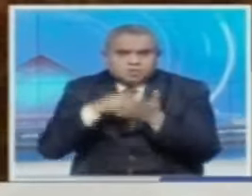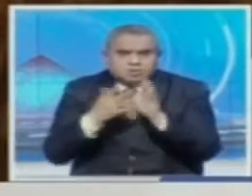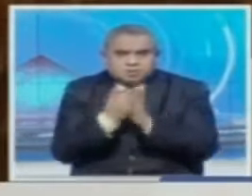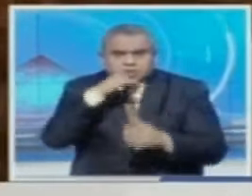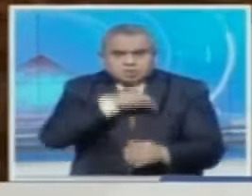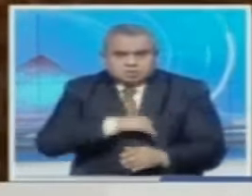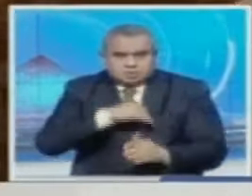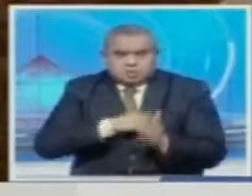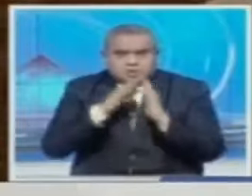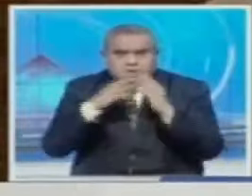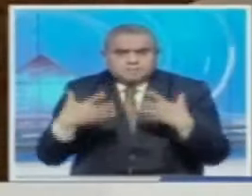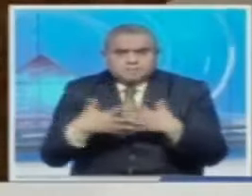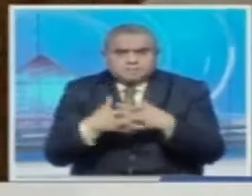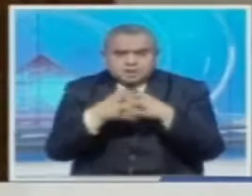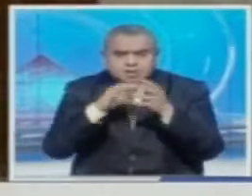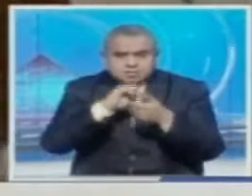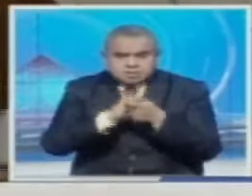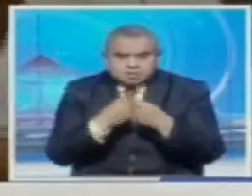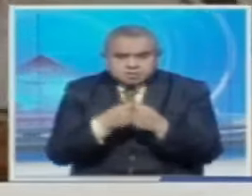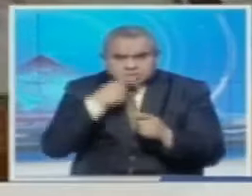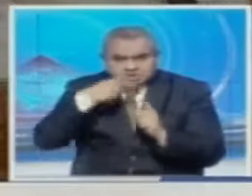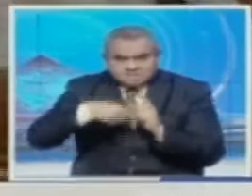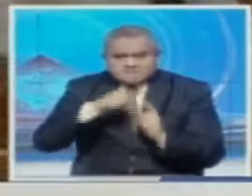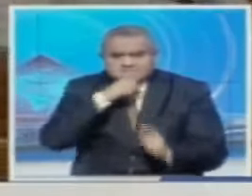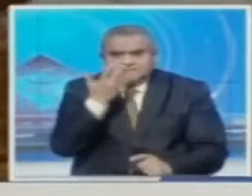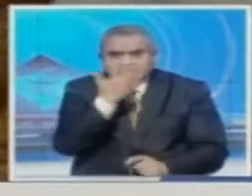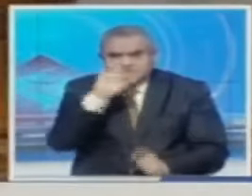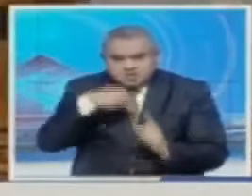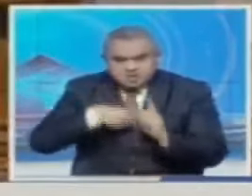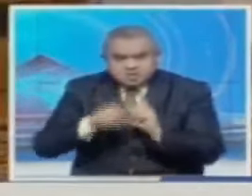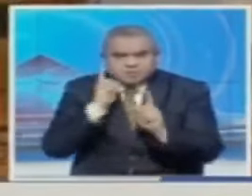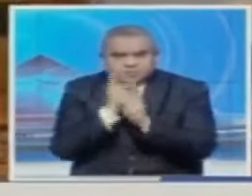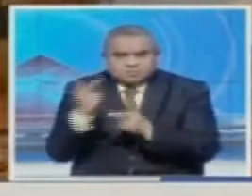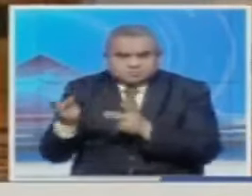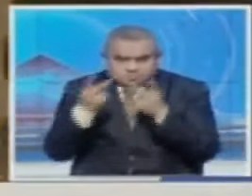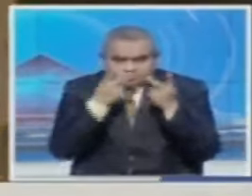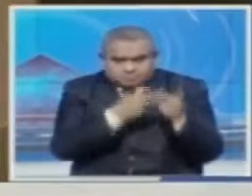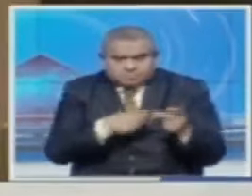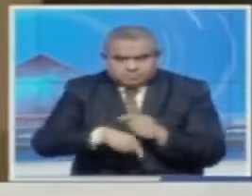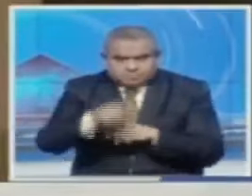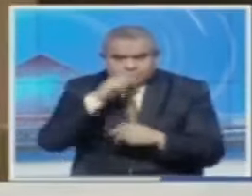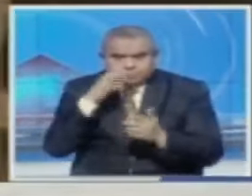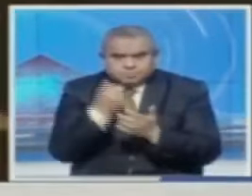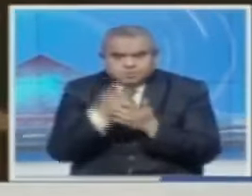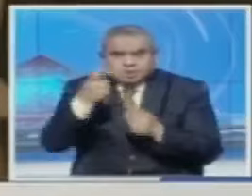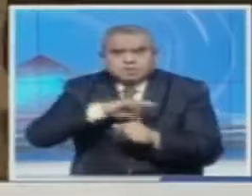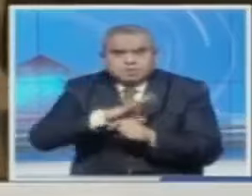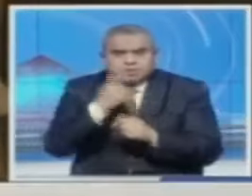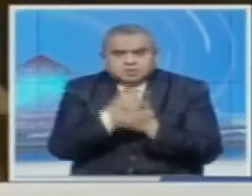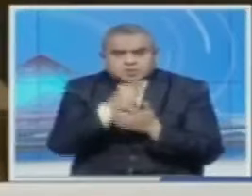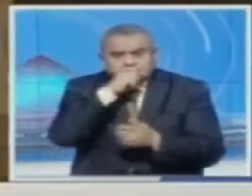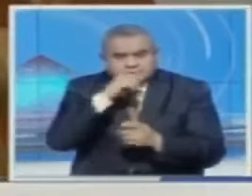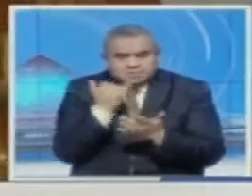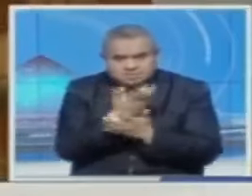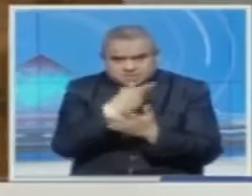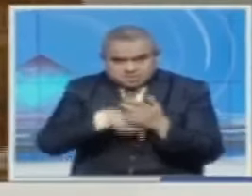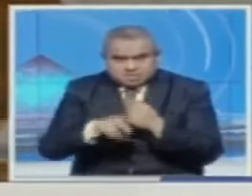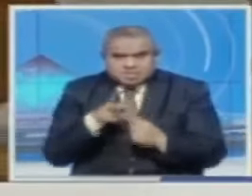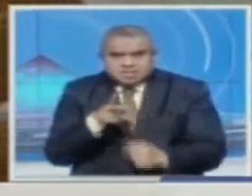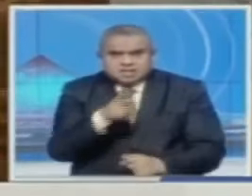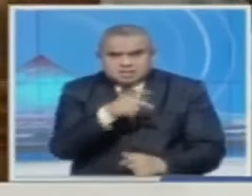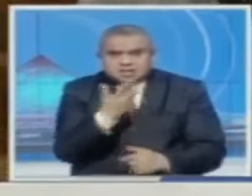مصر للزيارة المرتقبة للرئيس الفرنسي إيمانويل ماكرو، فيما أعلنت كولونا رغبتها في المشاركة في افتتاح المتحف